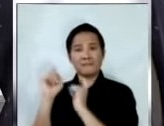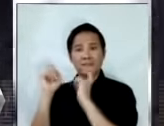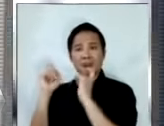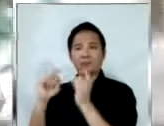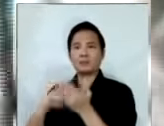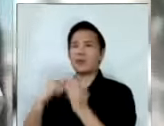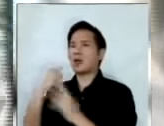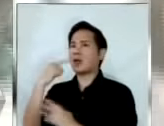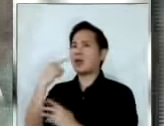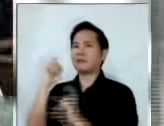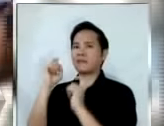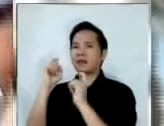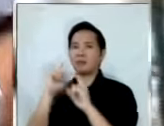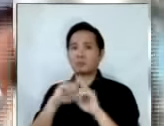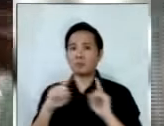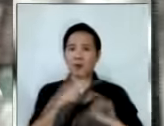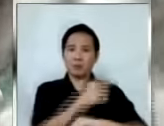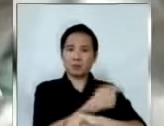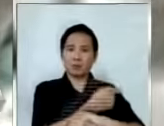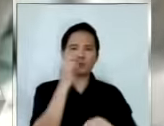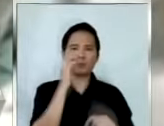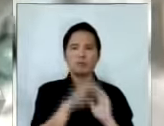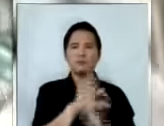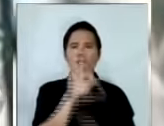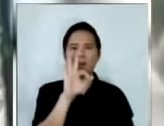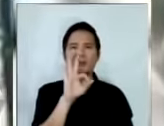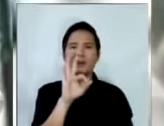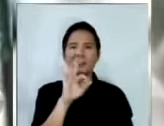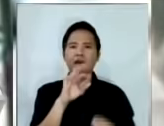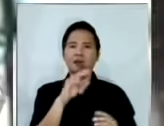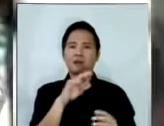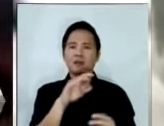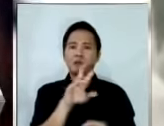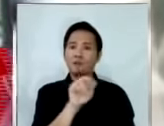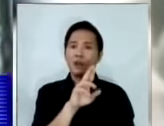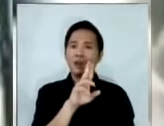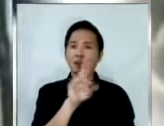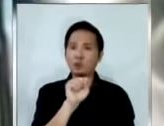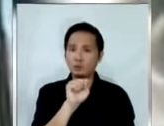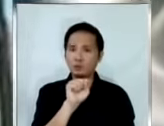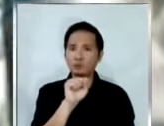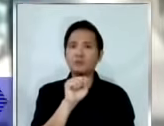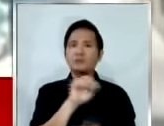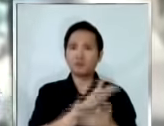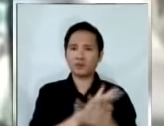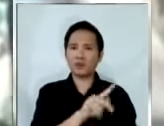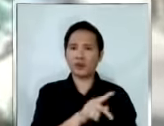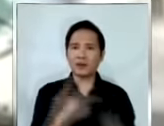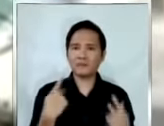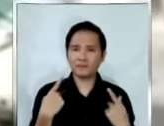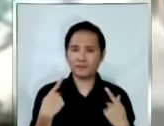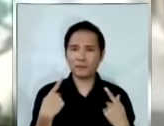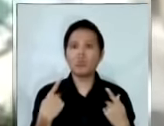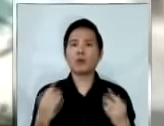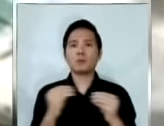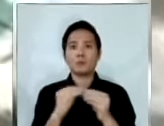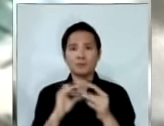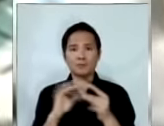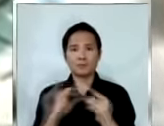nakikita. Kinailangan tuloy magpaliwanag ng LGU. Sa layunin na malinis at mapigil ang local